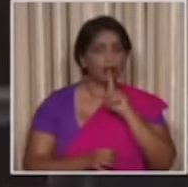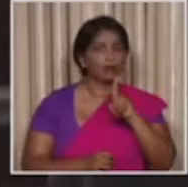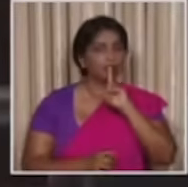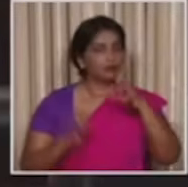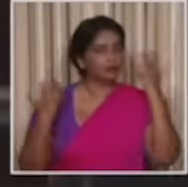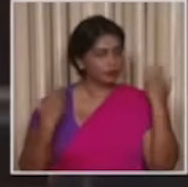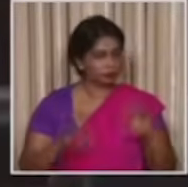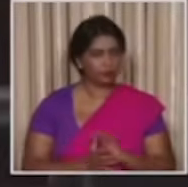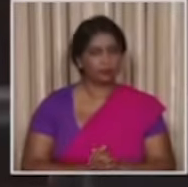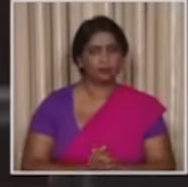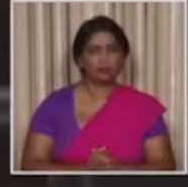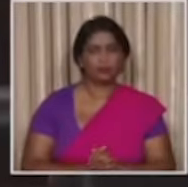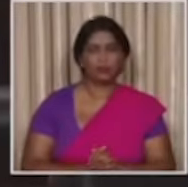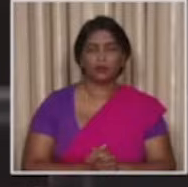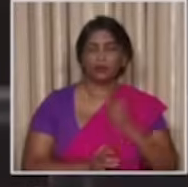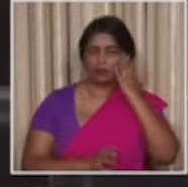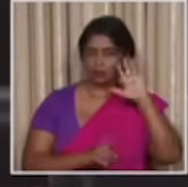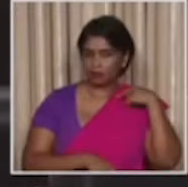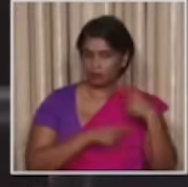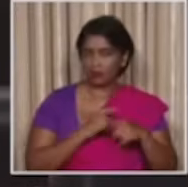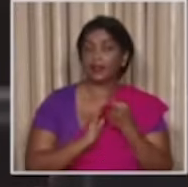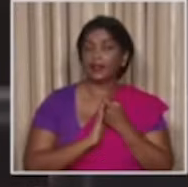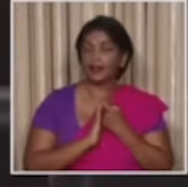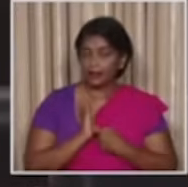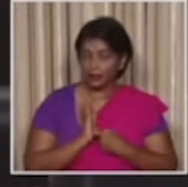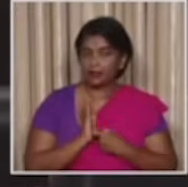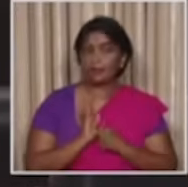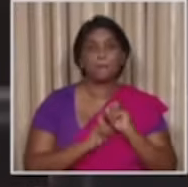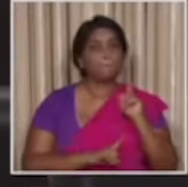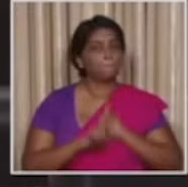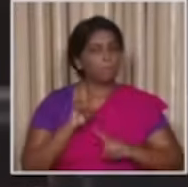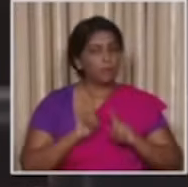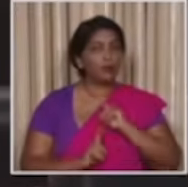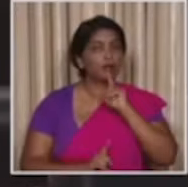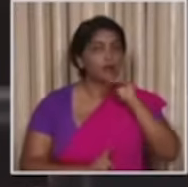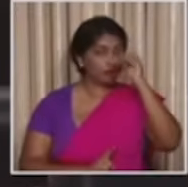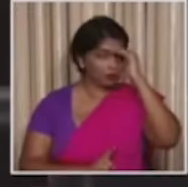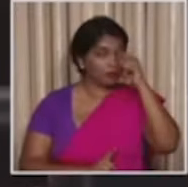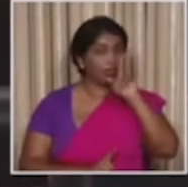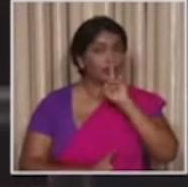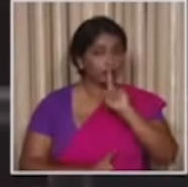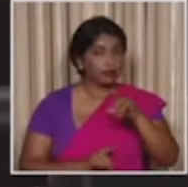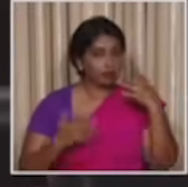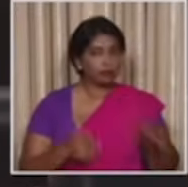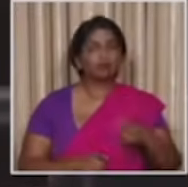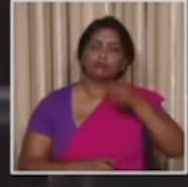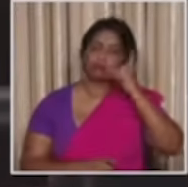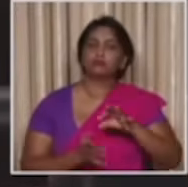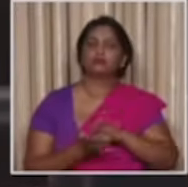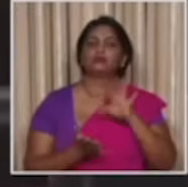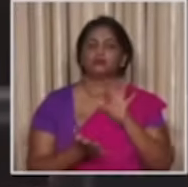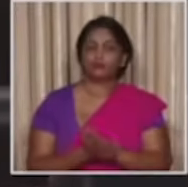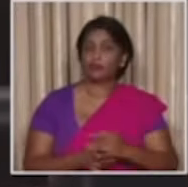තීන්දුවක් දීලා තිනවා සම්ප්‍රදාය නීතිය පාර්ලිමේන්තුවේ කතානායකතුමා තීන්දුවක් දුන්නම ඒක තීන්දුවක්.